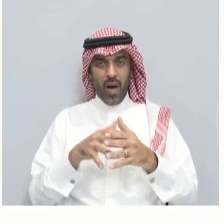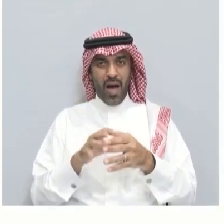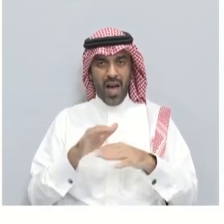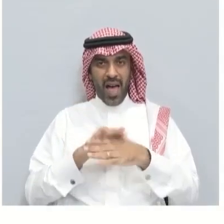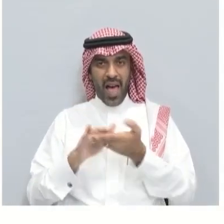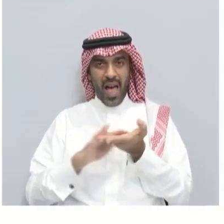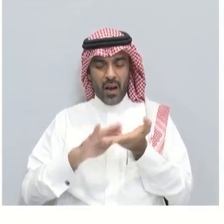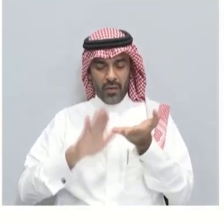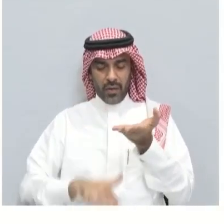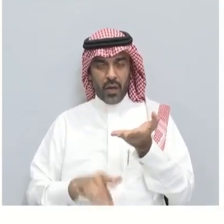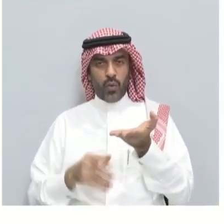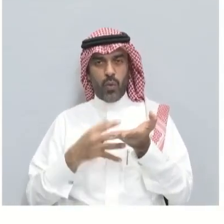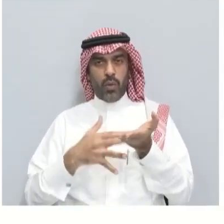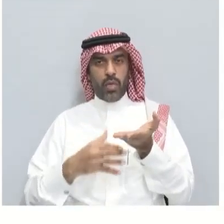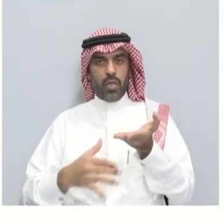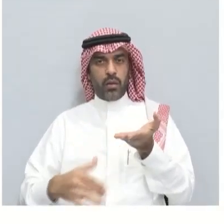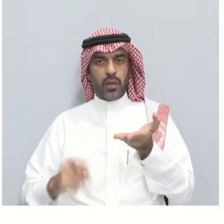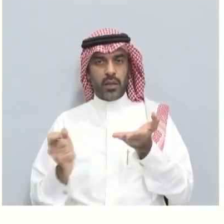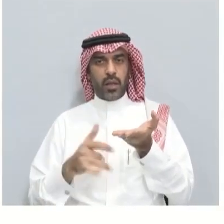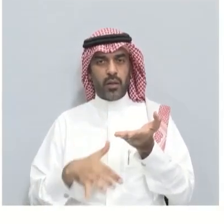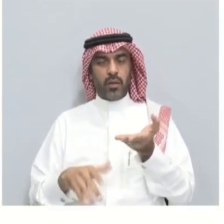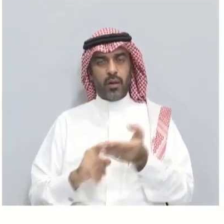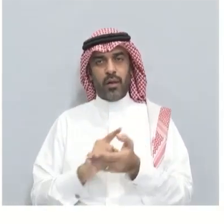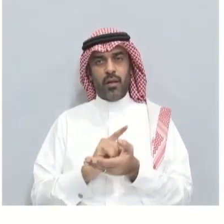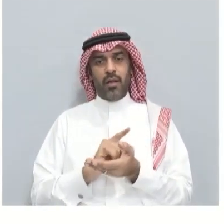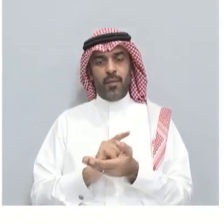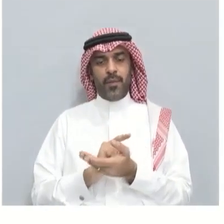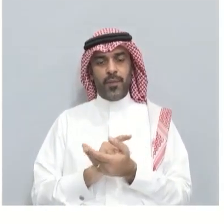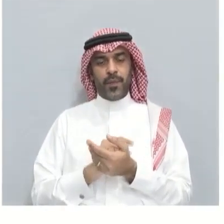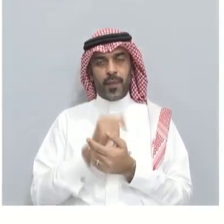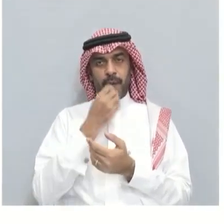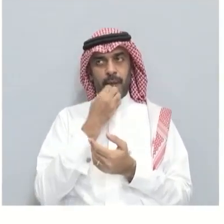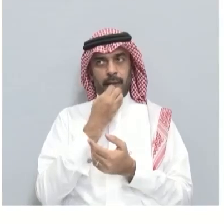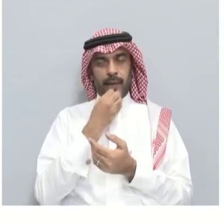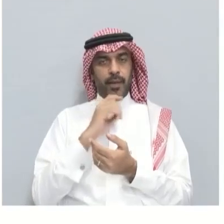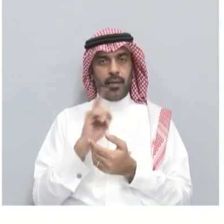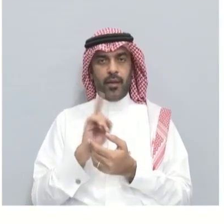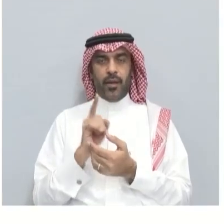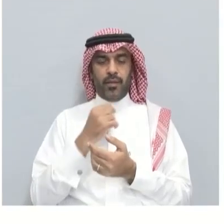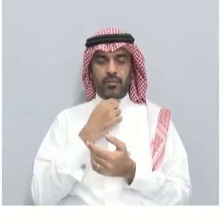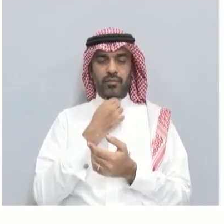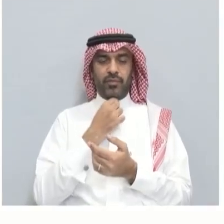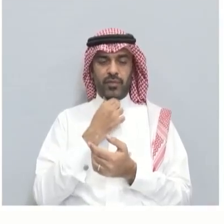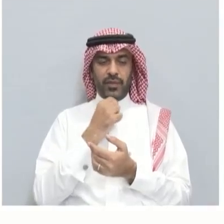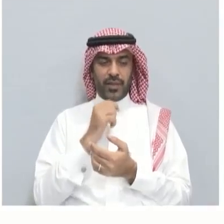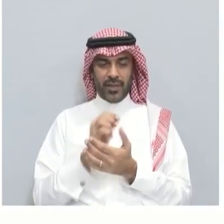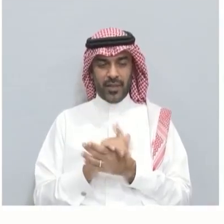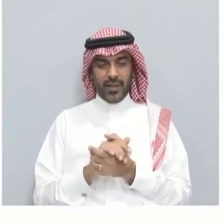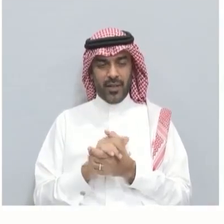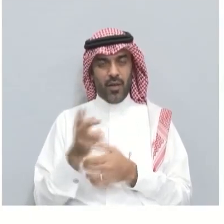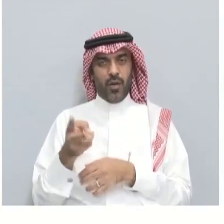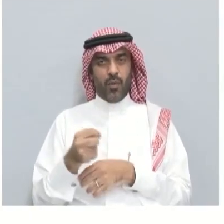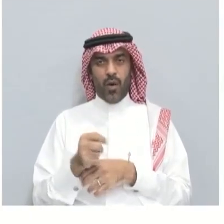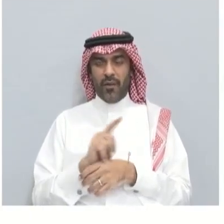الارض ما هو طبعا نحن لا نوافق اللابه هي مصور الصخور الذي يتشكل على ماذا على سطح